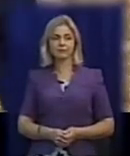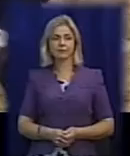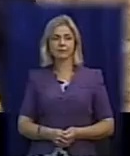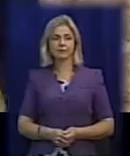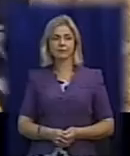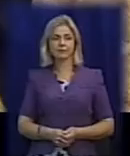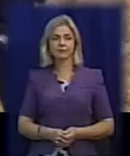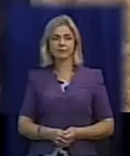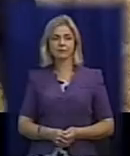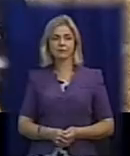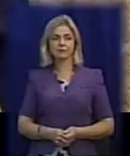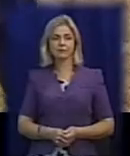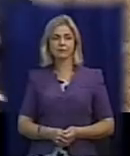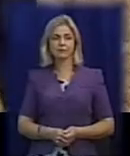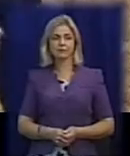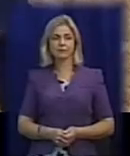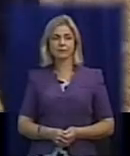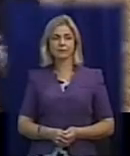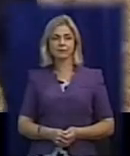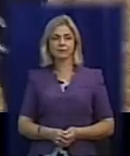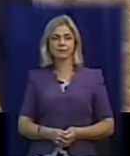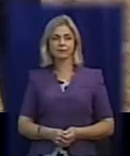І на старті шостая частина виривається вперед.